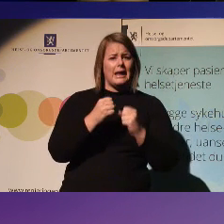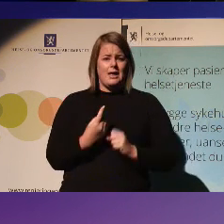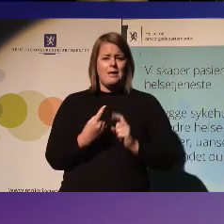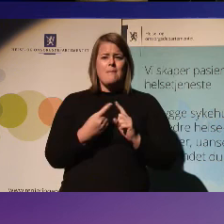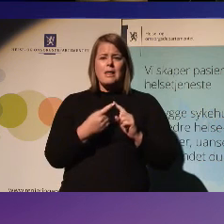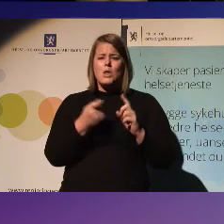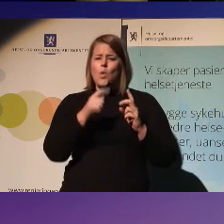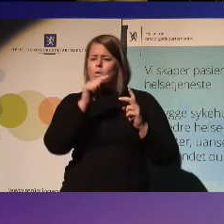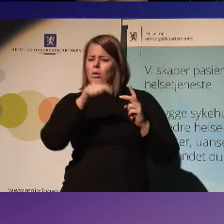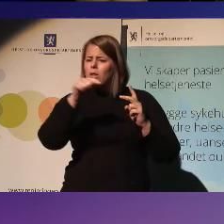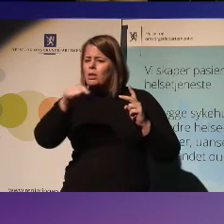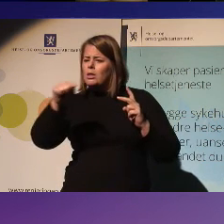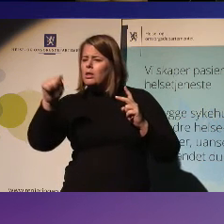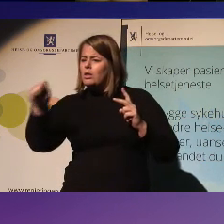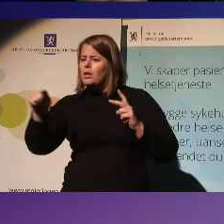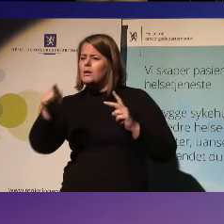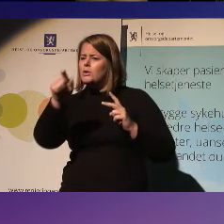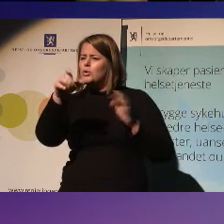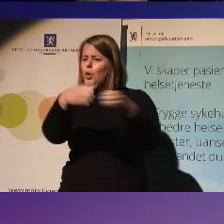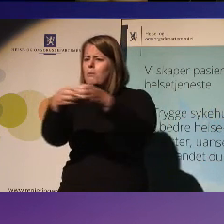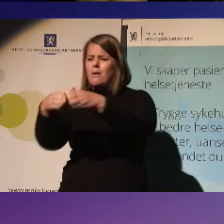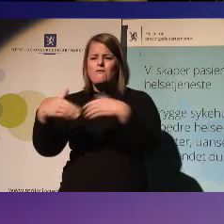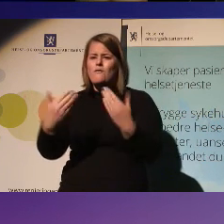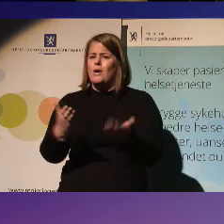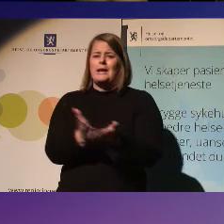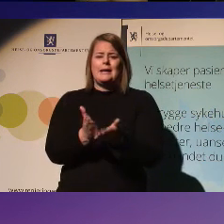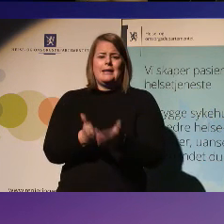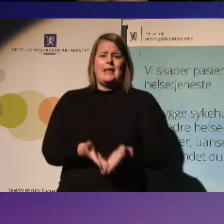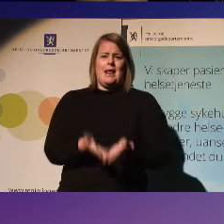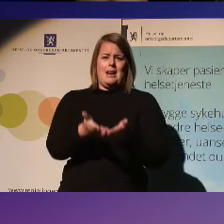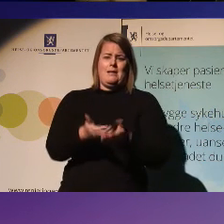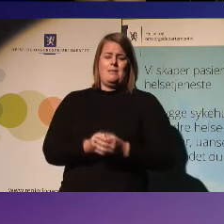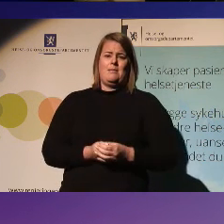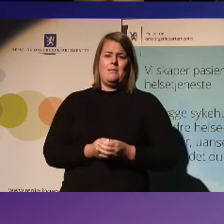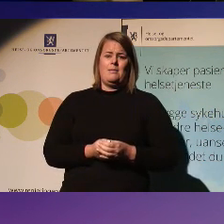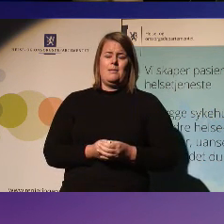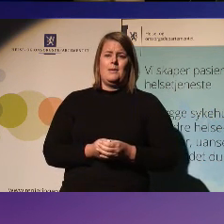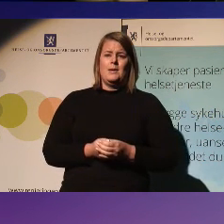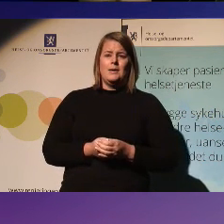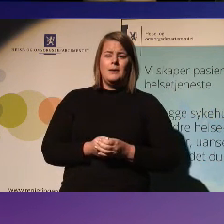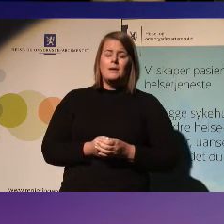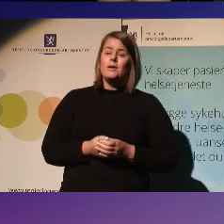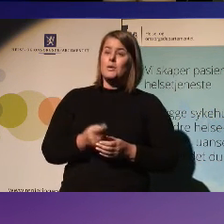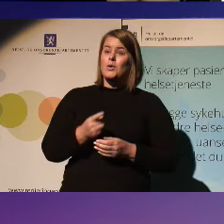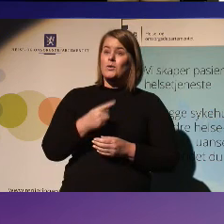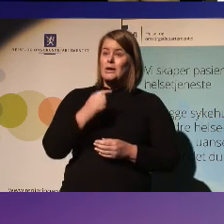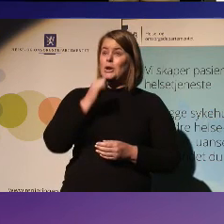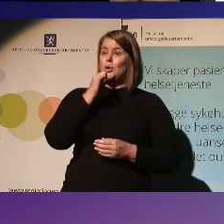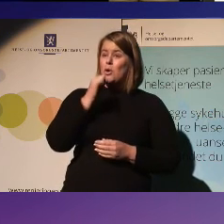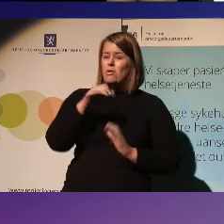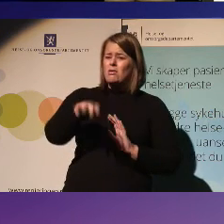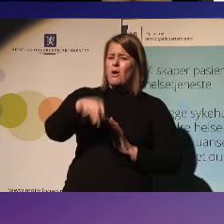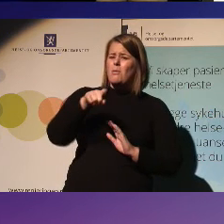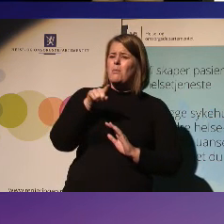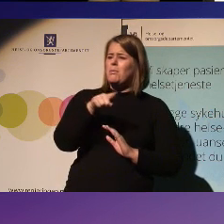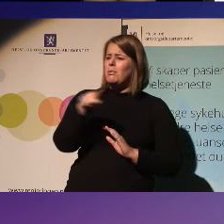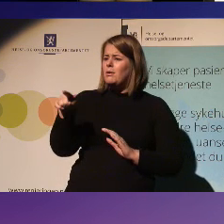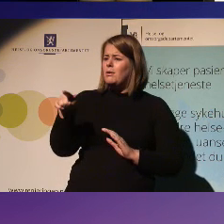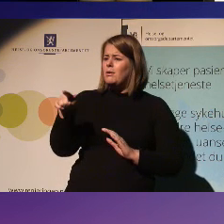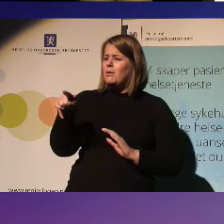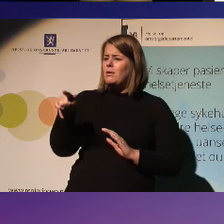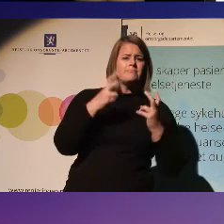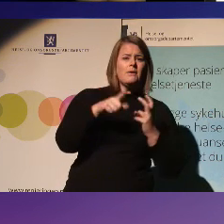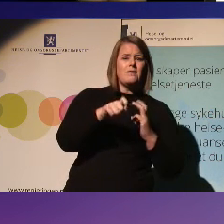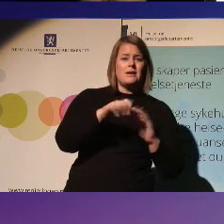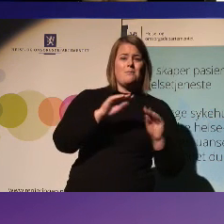grupper som ikke får den hjelpen de skal ha. Og det må vi snakke mye mer om og finne bedre løsninger på